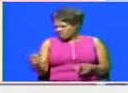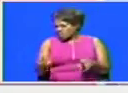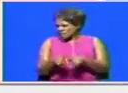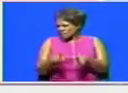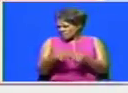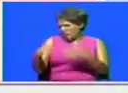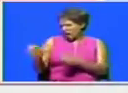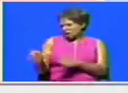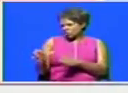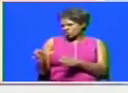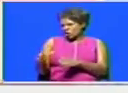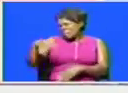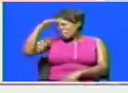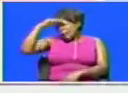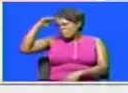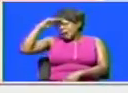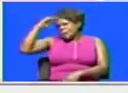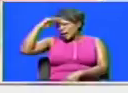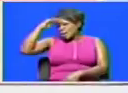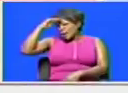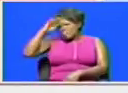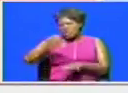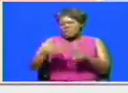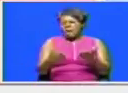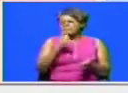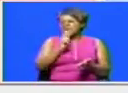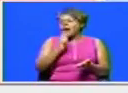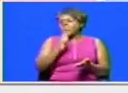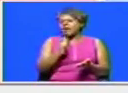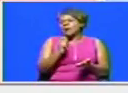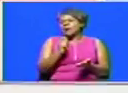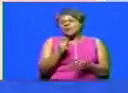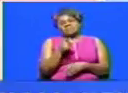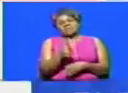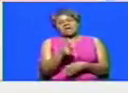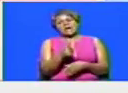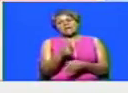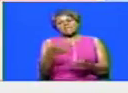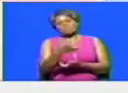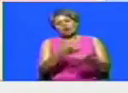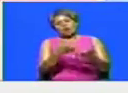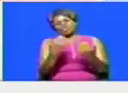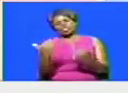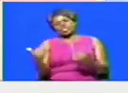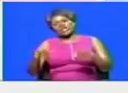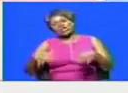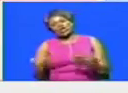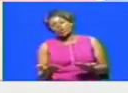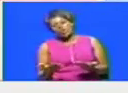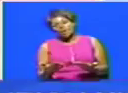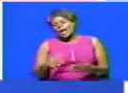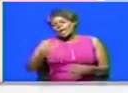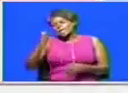out, lakini sio outing. Umeenda kaa pale umeitisha nyama, bado unaitisha pombe unakunywa. Hapo una bond na watoto wako ama inakuwa vipi? Kuna na